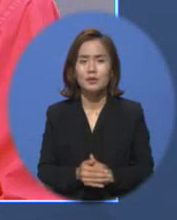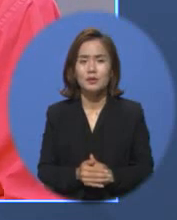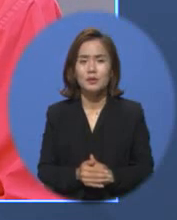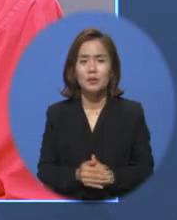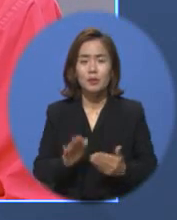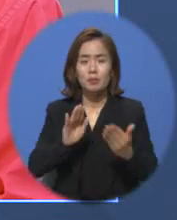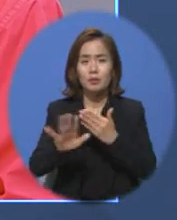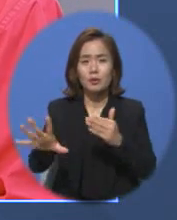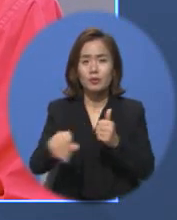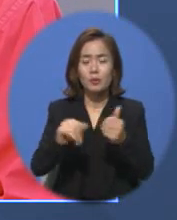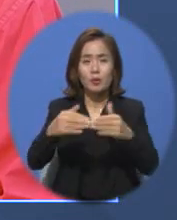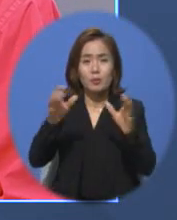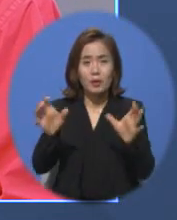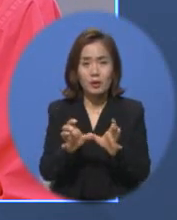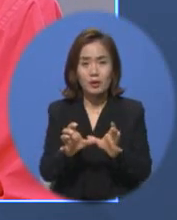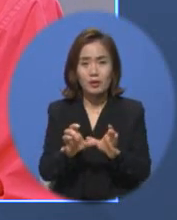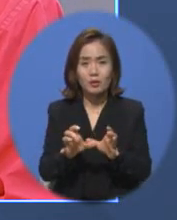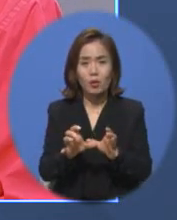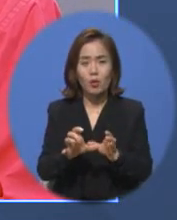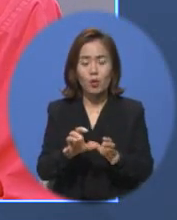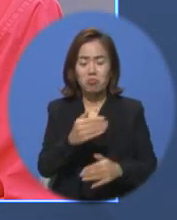미래통합당에대해서도의견을말할수있는사람입니다.따라서